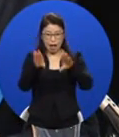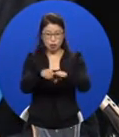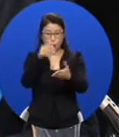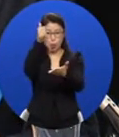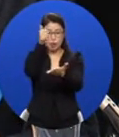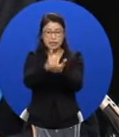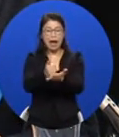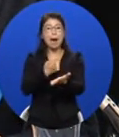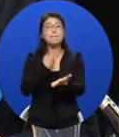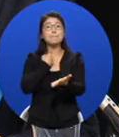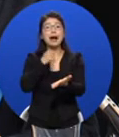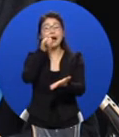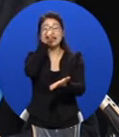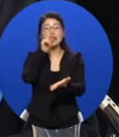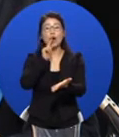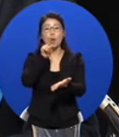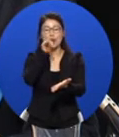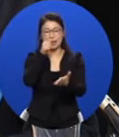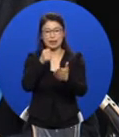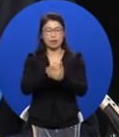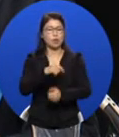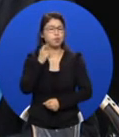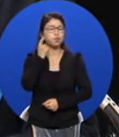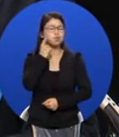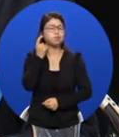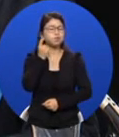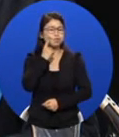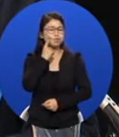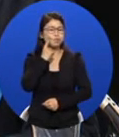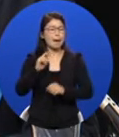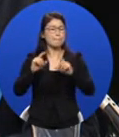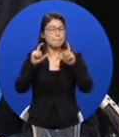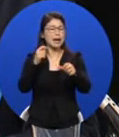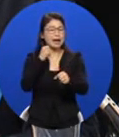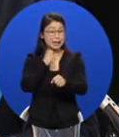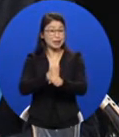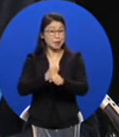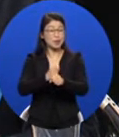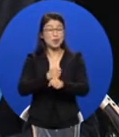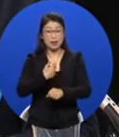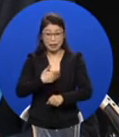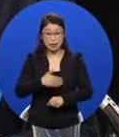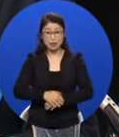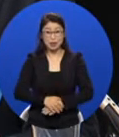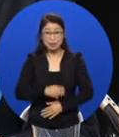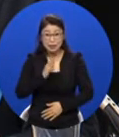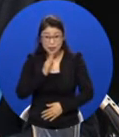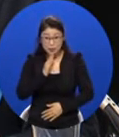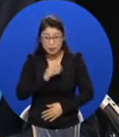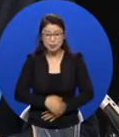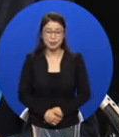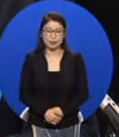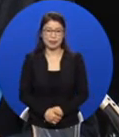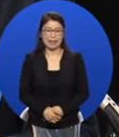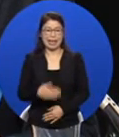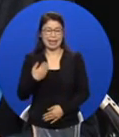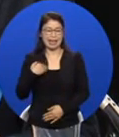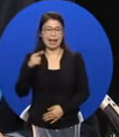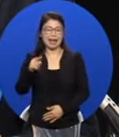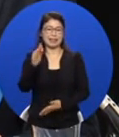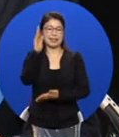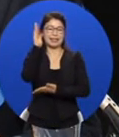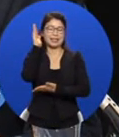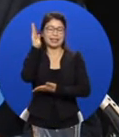총장까지 해본 사람이라고 얘기돼서 예. 허위 사실로 판명이 받았죠. 예, 예, 예. 그죠? 제가 그